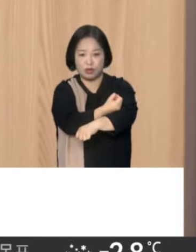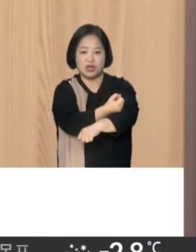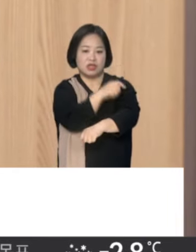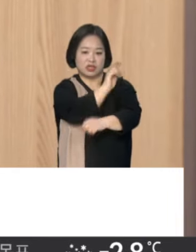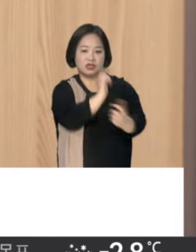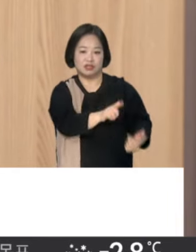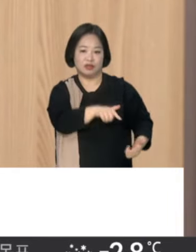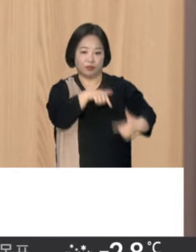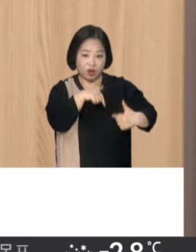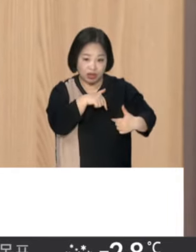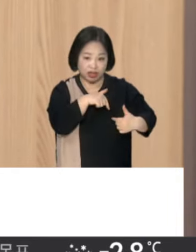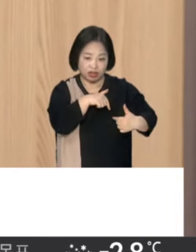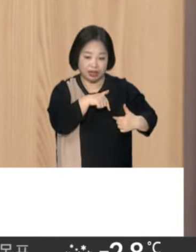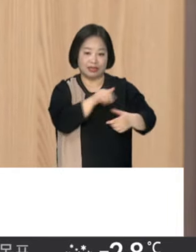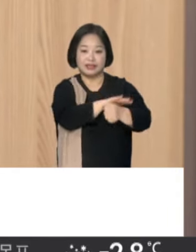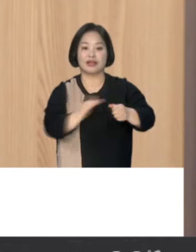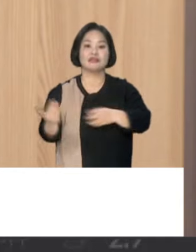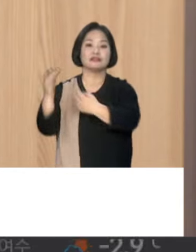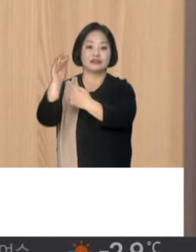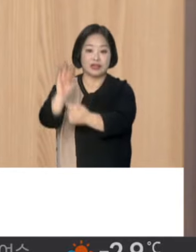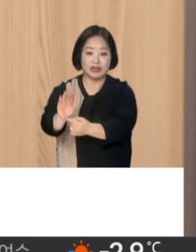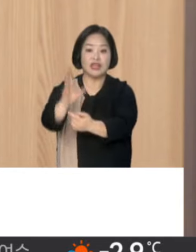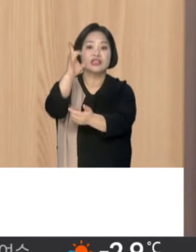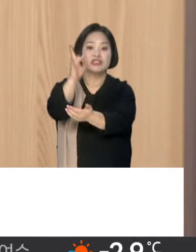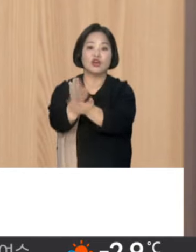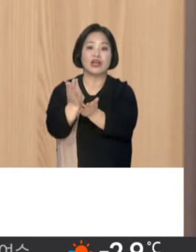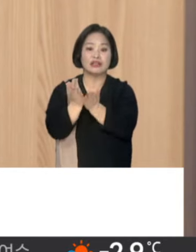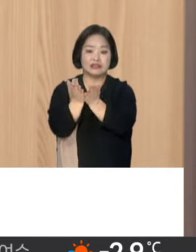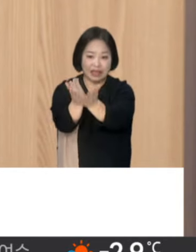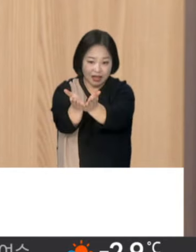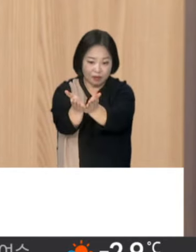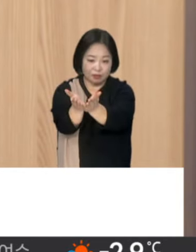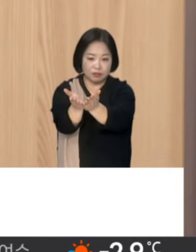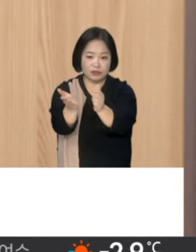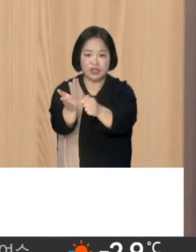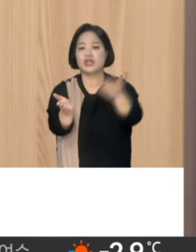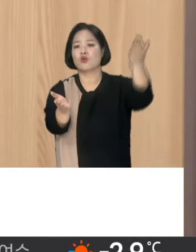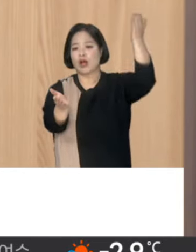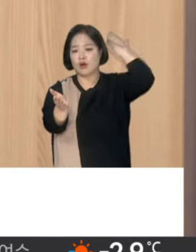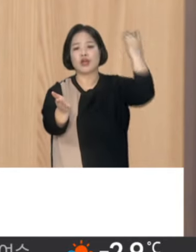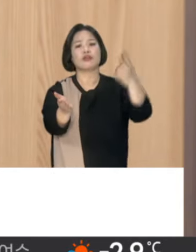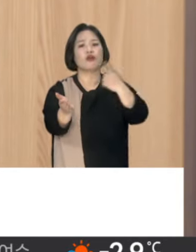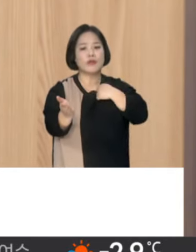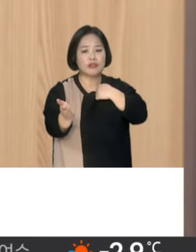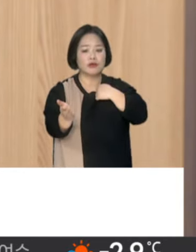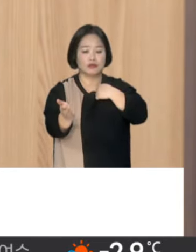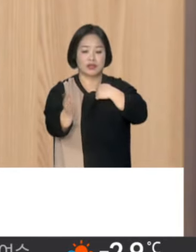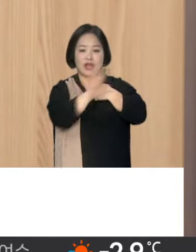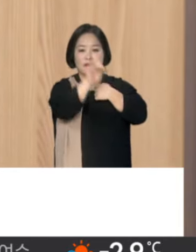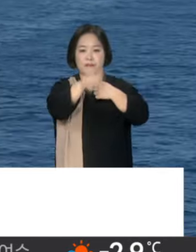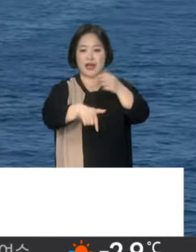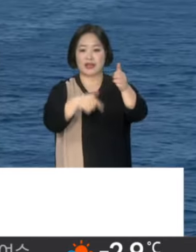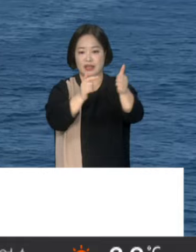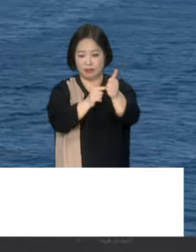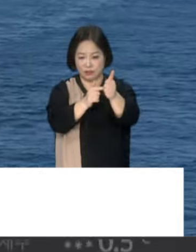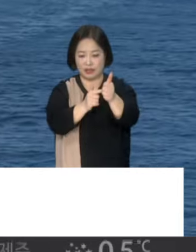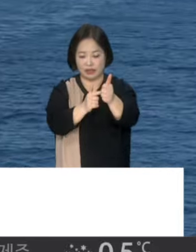잘 드높이고 새롭게 부활한 천안함을 잘 이끌 적임자라고 판단하여 보직하게